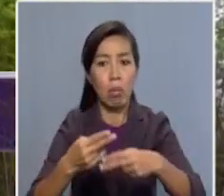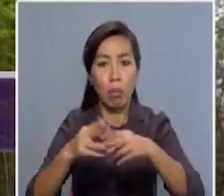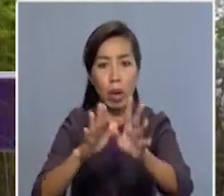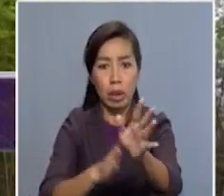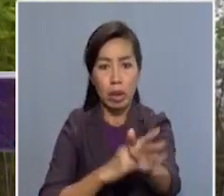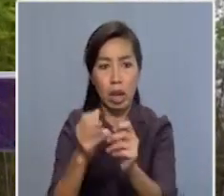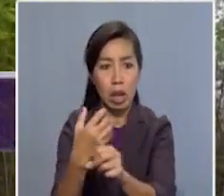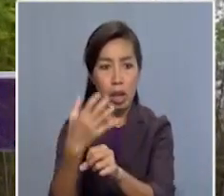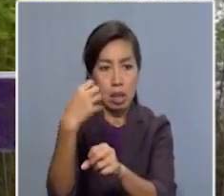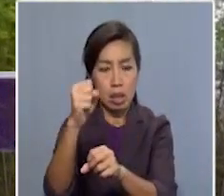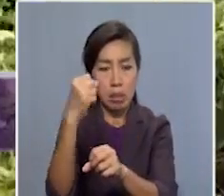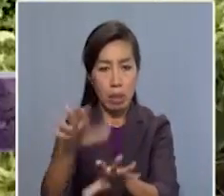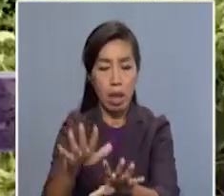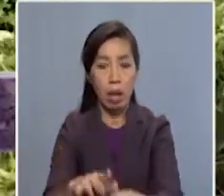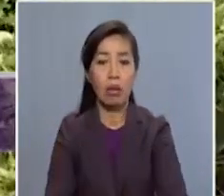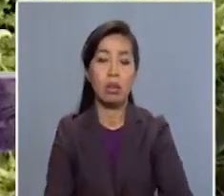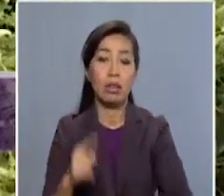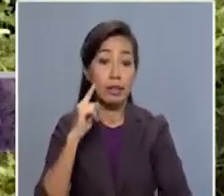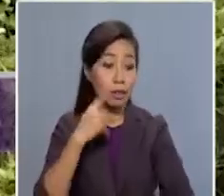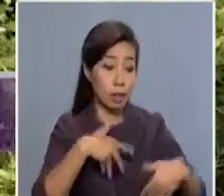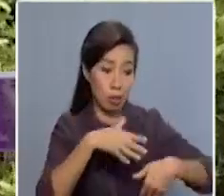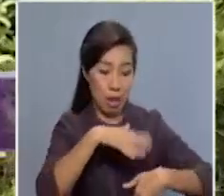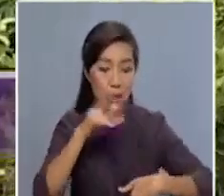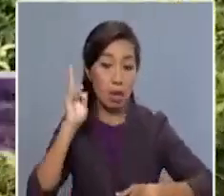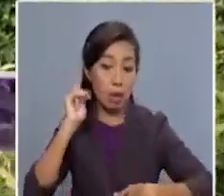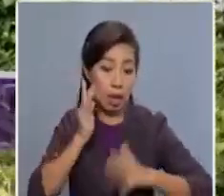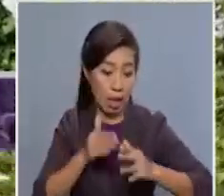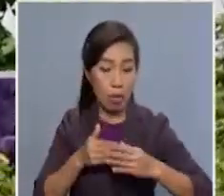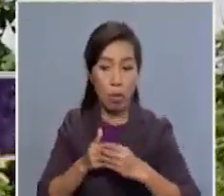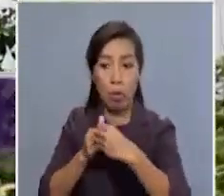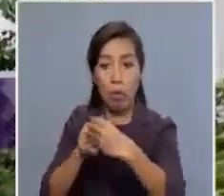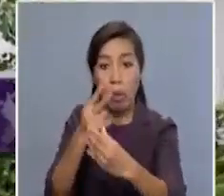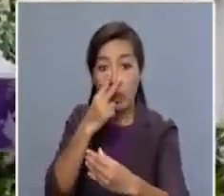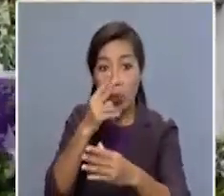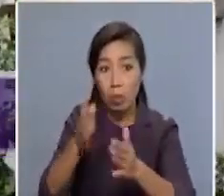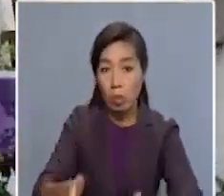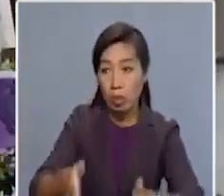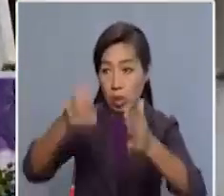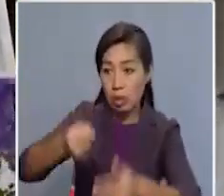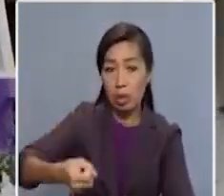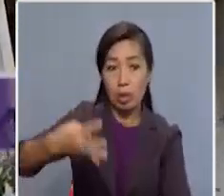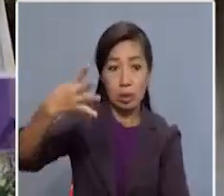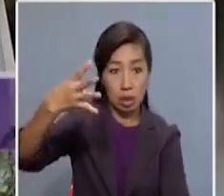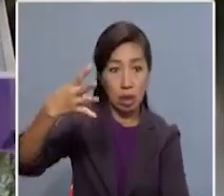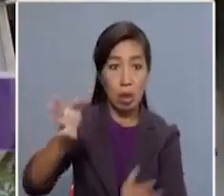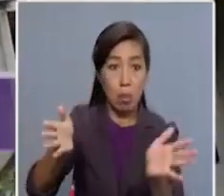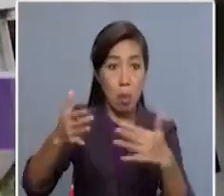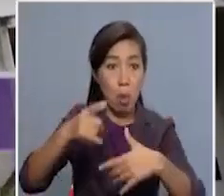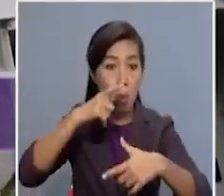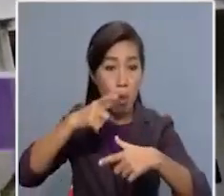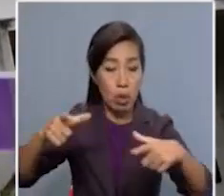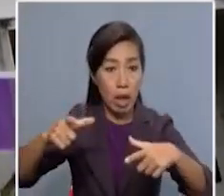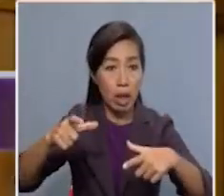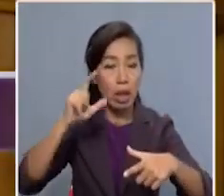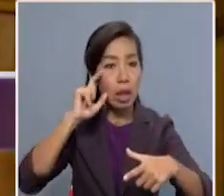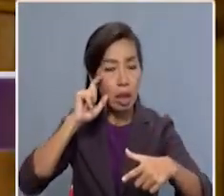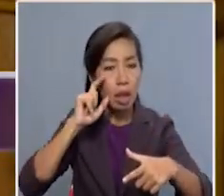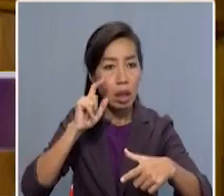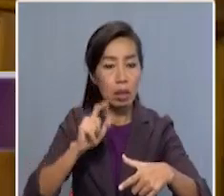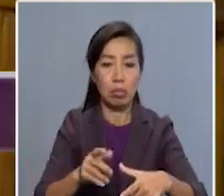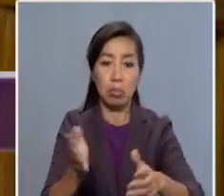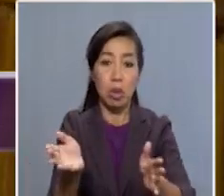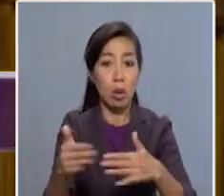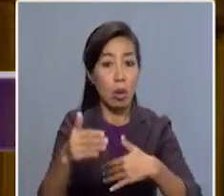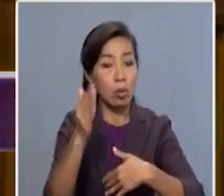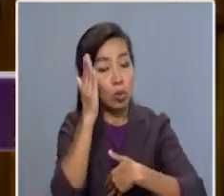าวบ้านก็พาทีมข่าวสำนักข่าวไทยเข้าสำรวจนะคะอย่างอาคารหลังแรกเนี่ยเป็นตึก4ชั้นมีห้องพักขนาดใหญ่ขนาด3ห้องนอน1ห้องน้